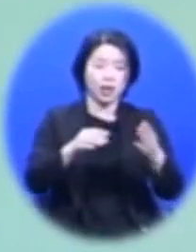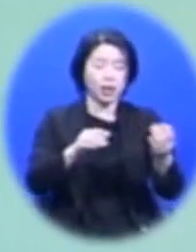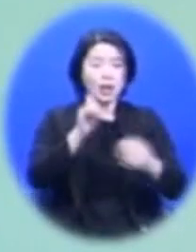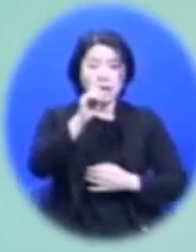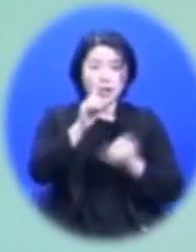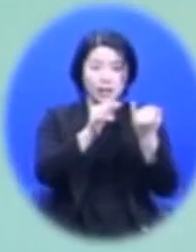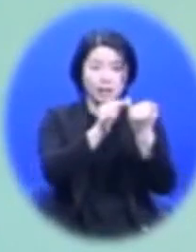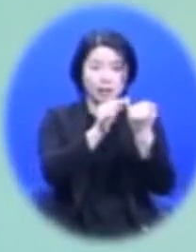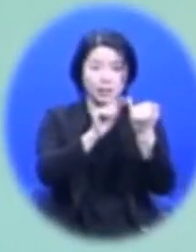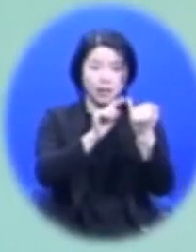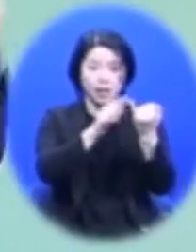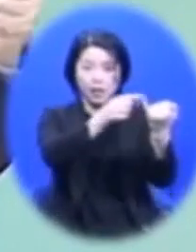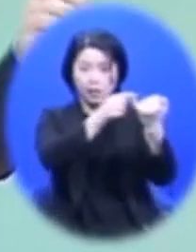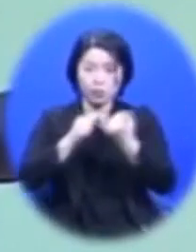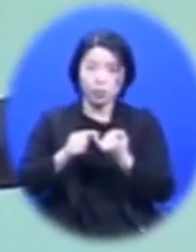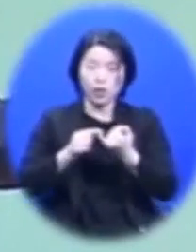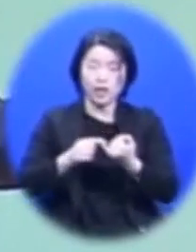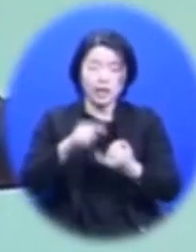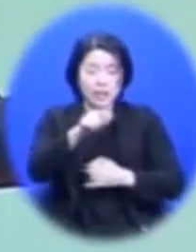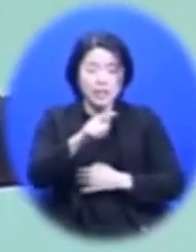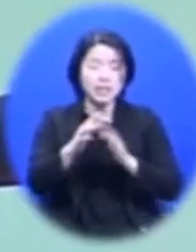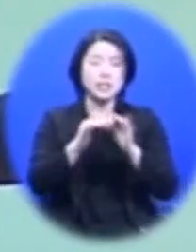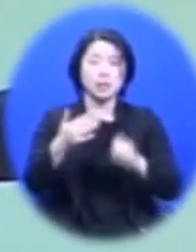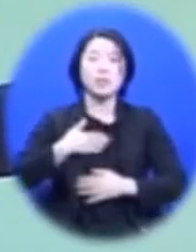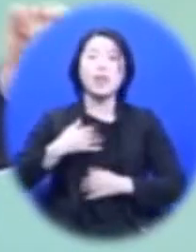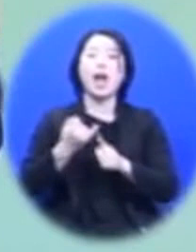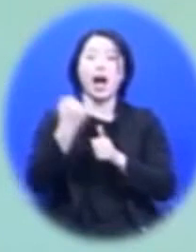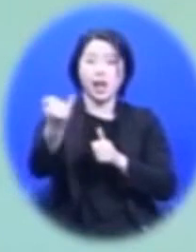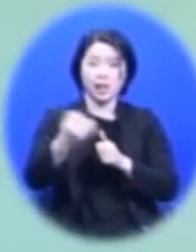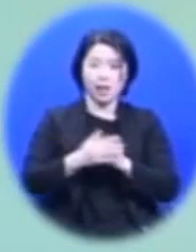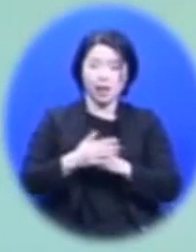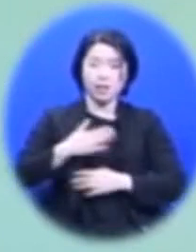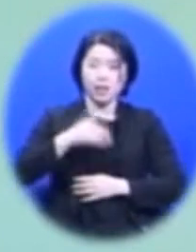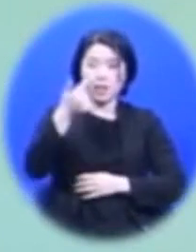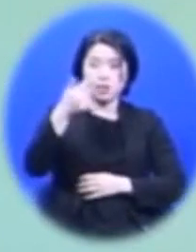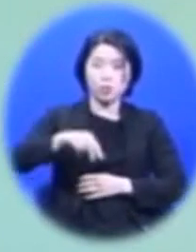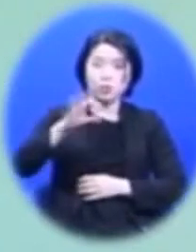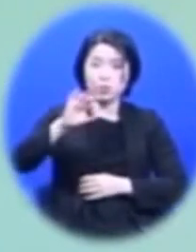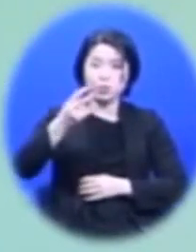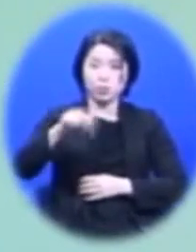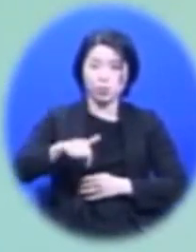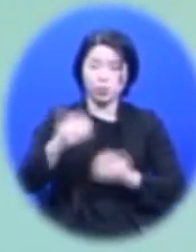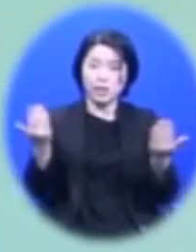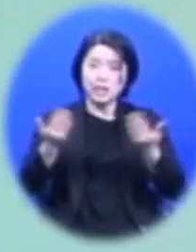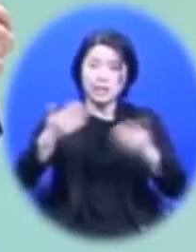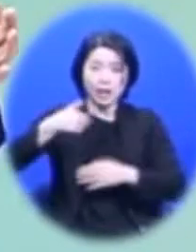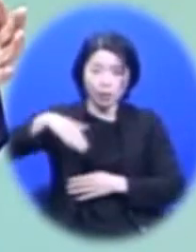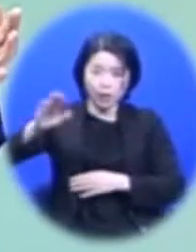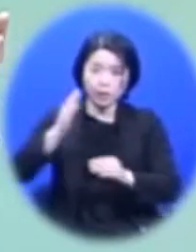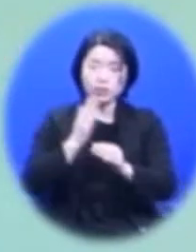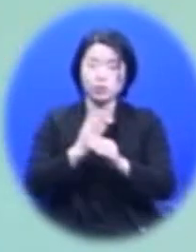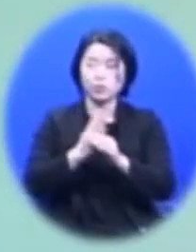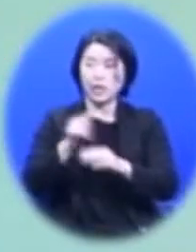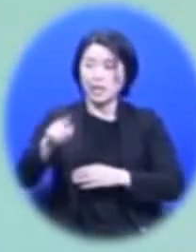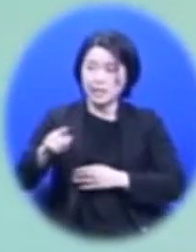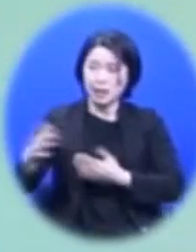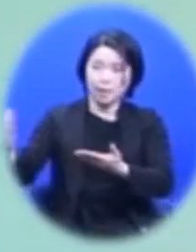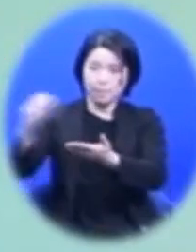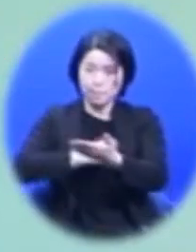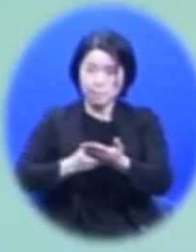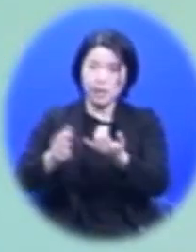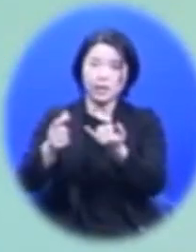끌고 나옵니다. 이 사람이 내 아내입니다. 내가 뉴욕에 사업으로 왔을 때 내가 이 여자를 거의